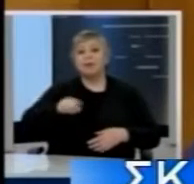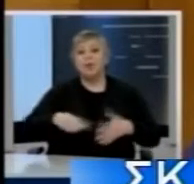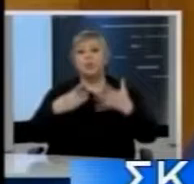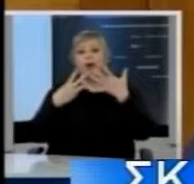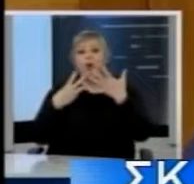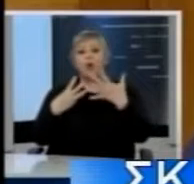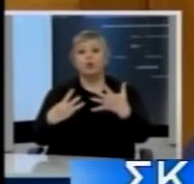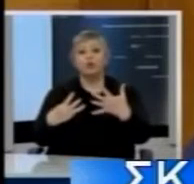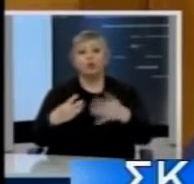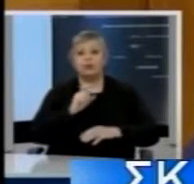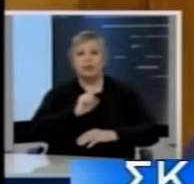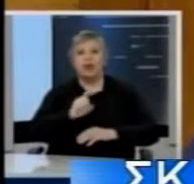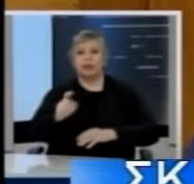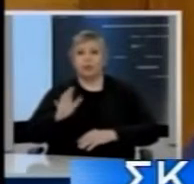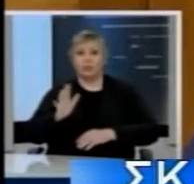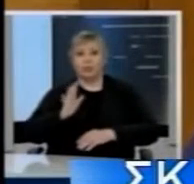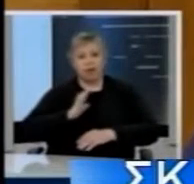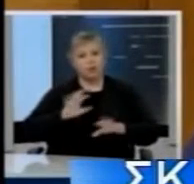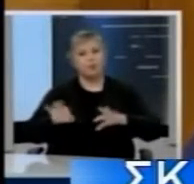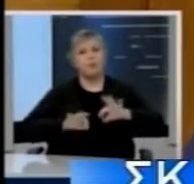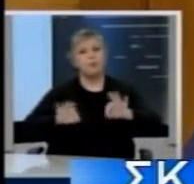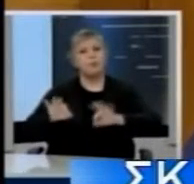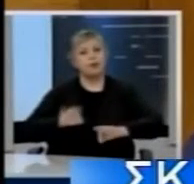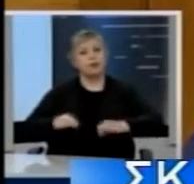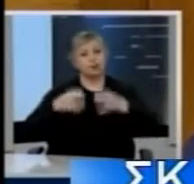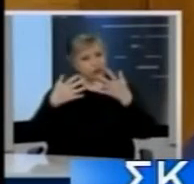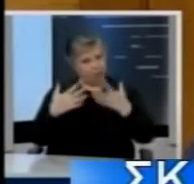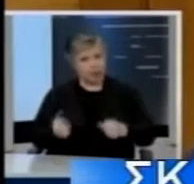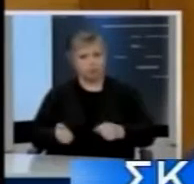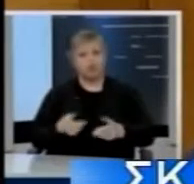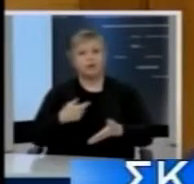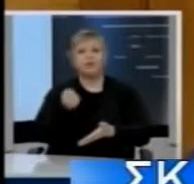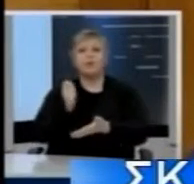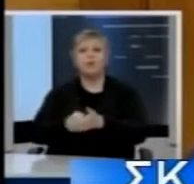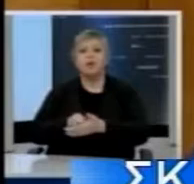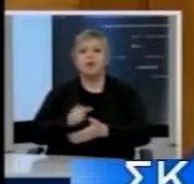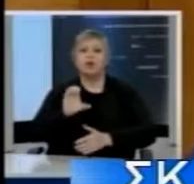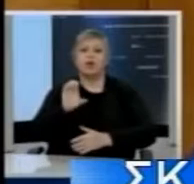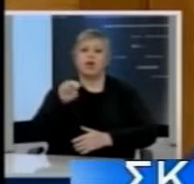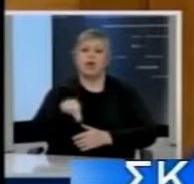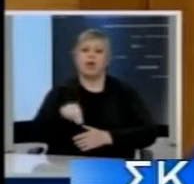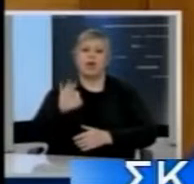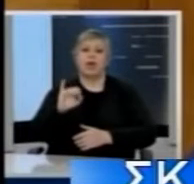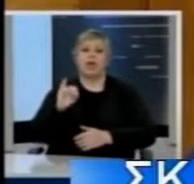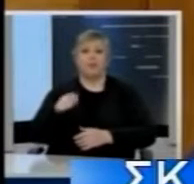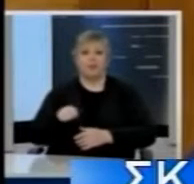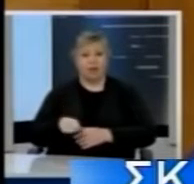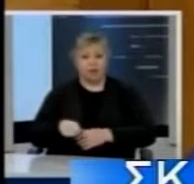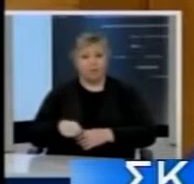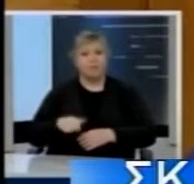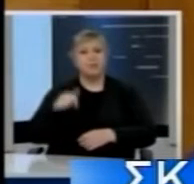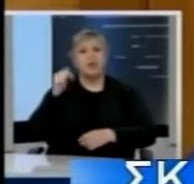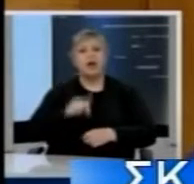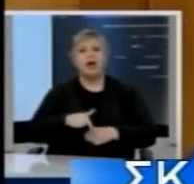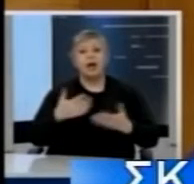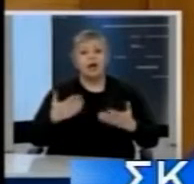διαθέτουν περιουσία, η οποία επιβαρύνεται μέσω του έμφυα, θα δούνε μείωση πάνω από 5,5